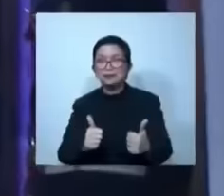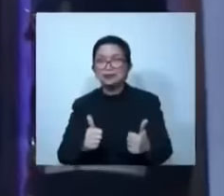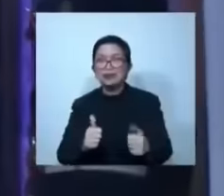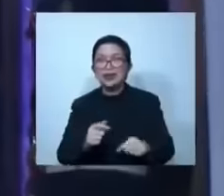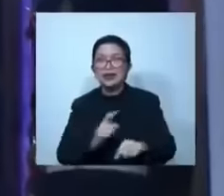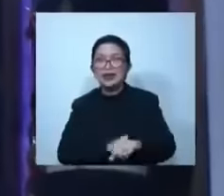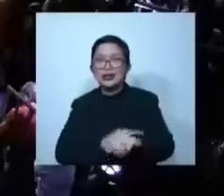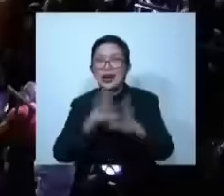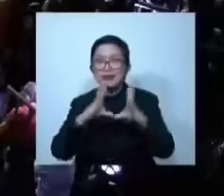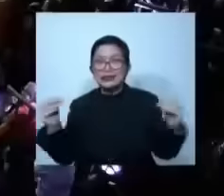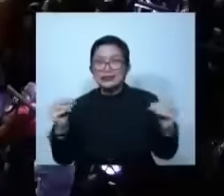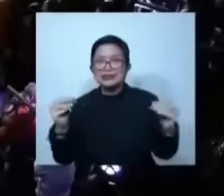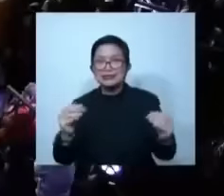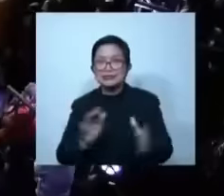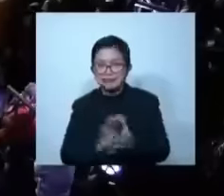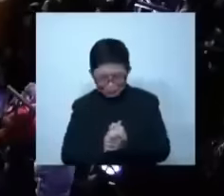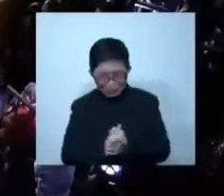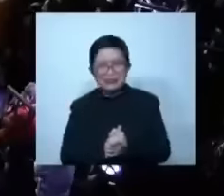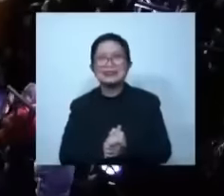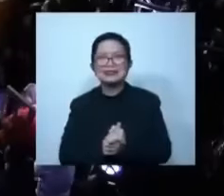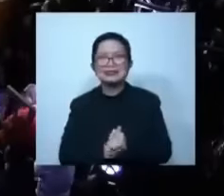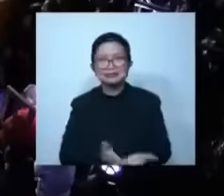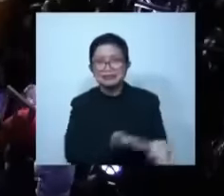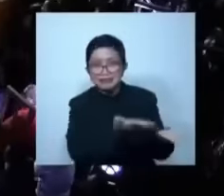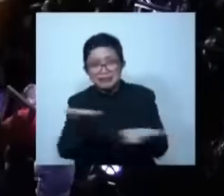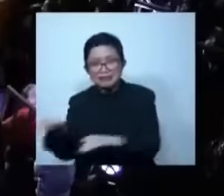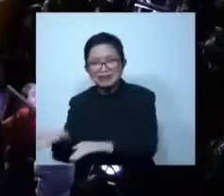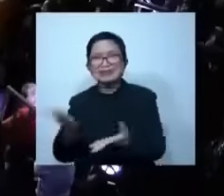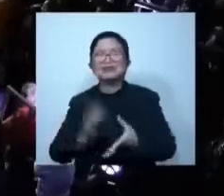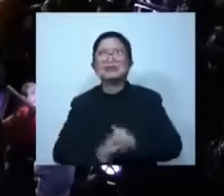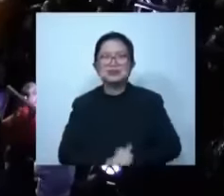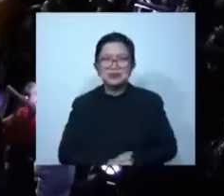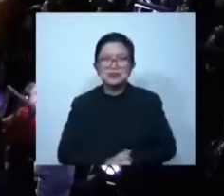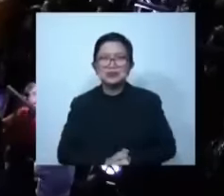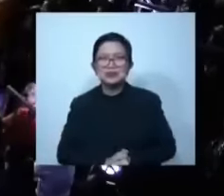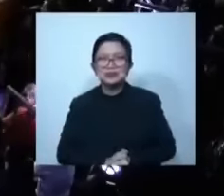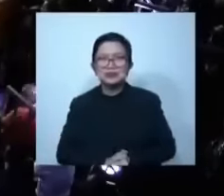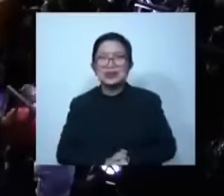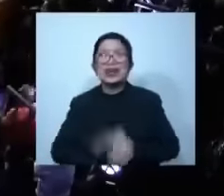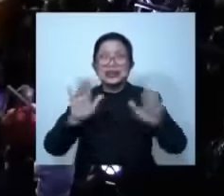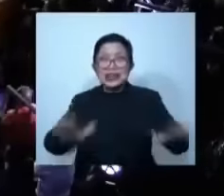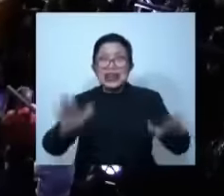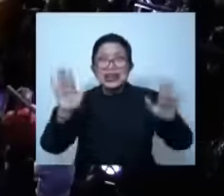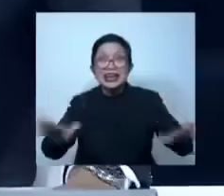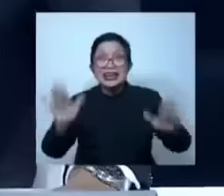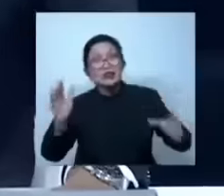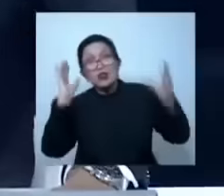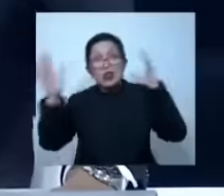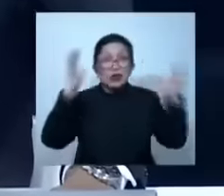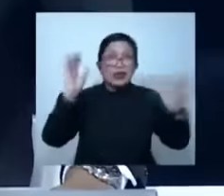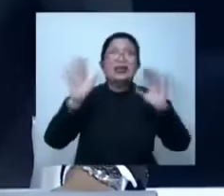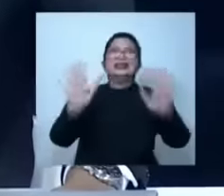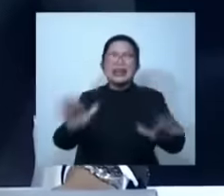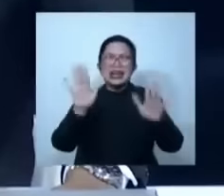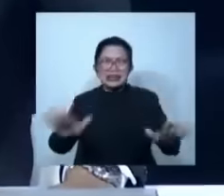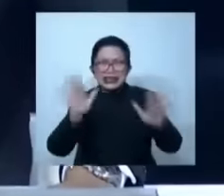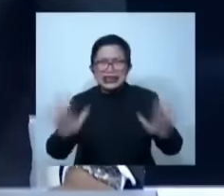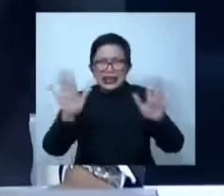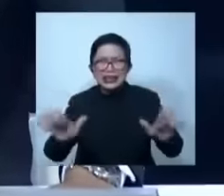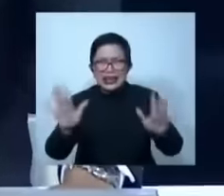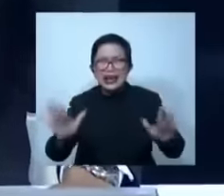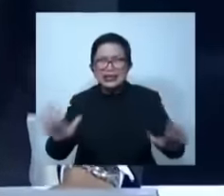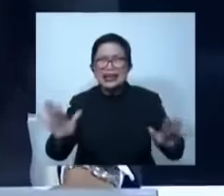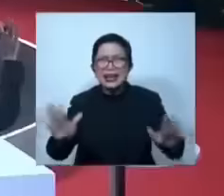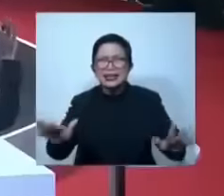Waktu Anda habis, kami persilakan untuk kembali ke tempat duduk. Baik. Harap para tenang, pendukung, diharap tenang. Hadirin. Para pendukung, diharap tenang.